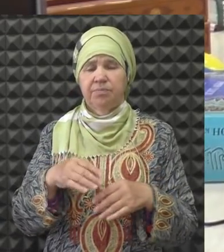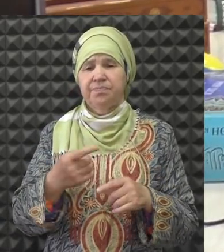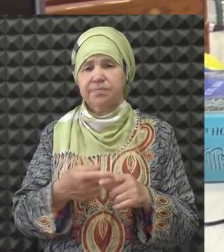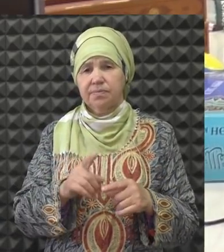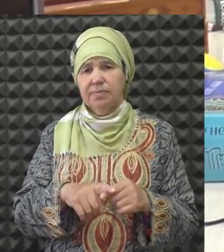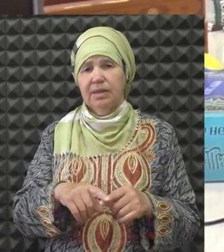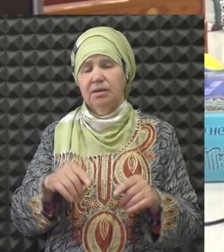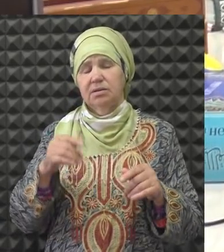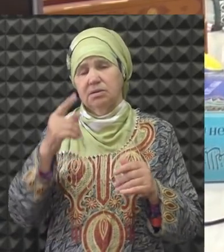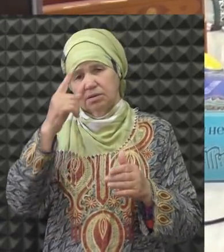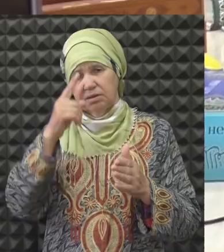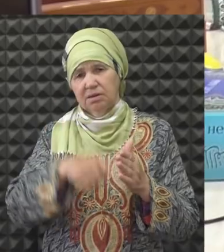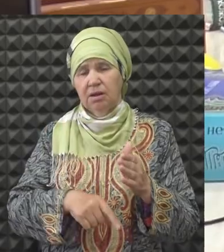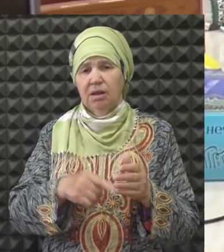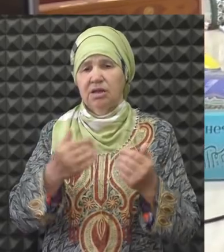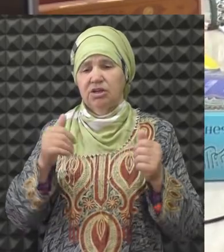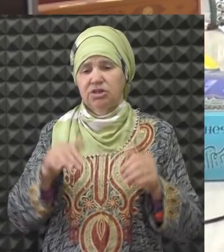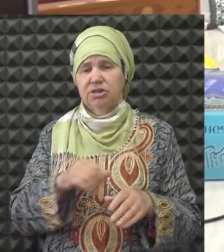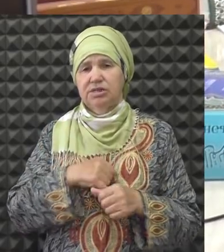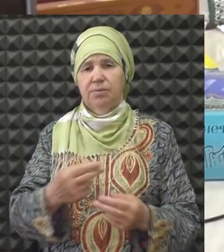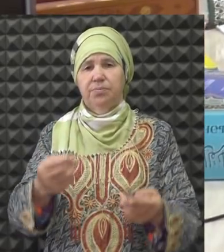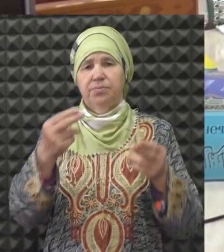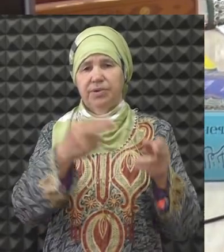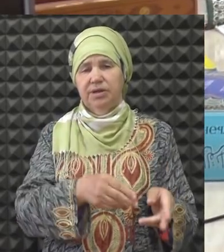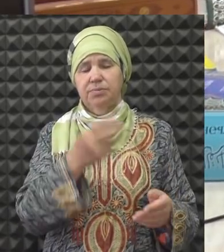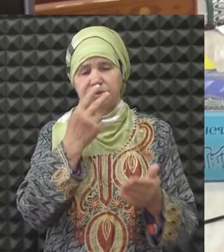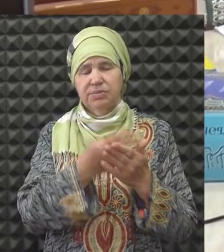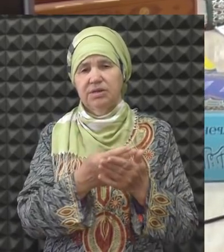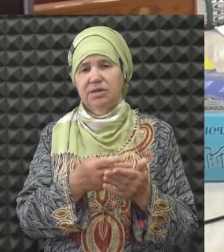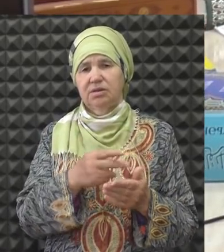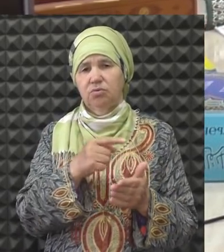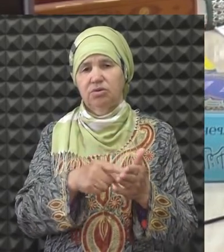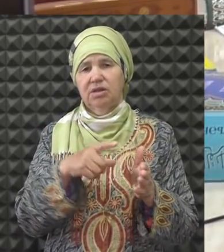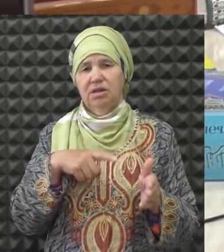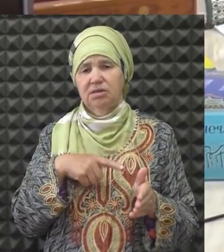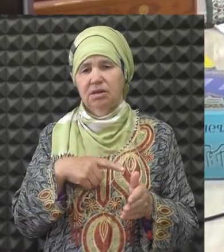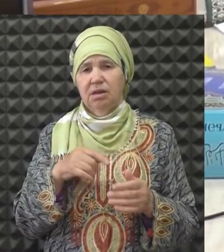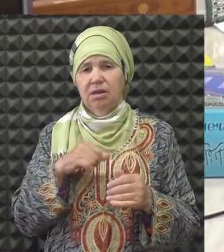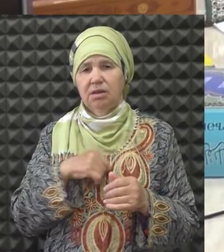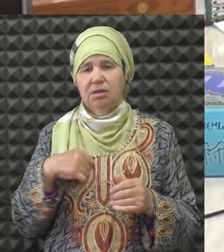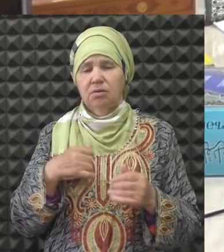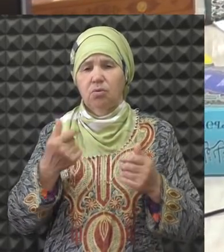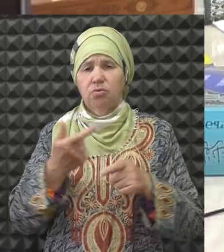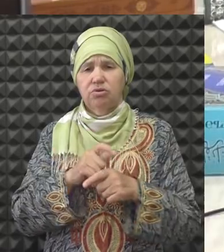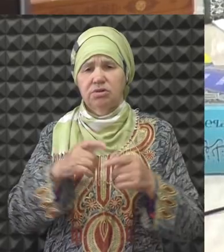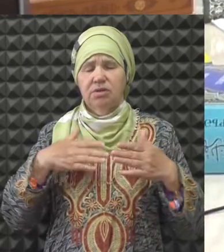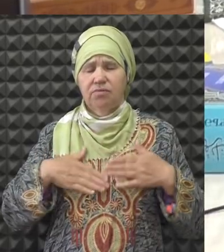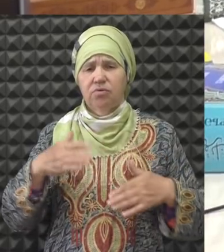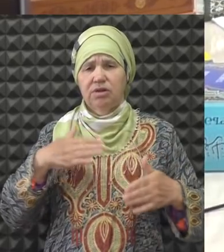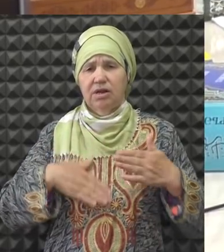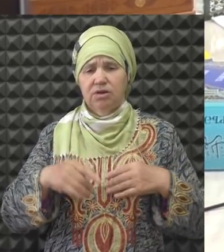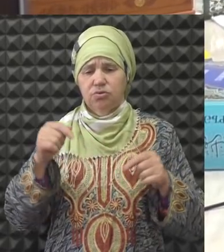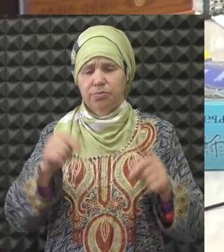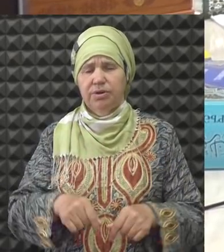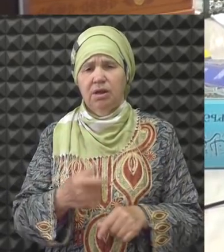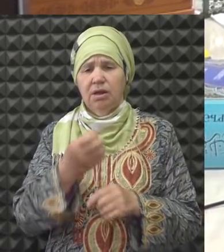никогда. Не ездил, не намеревался. В этом году решил сам поехать, посмотреть. Приехал абсолютно доволен,